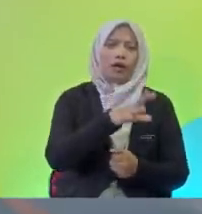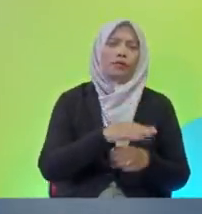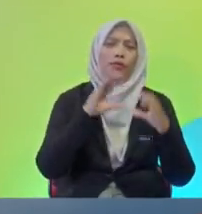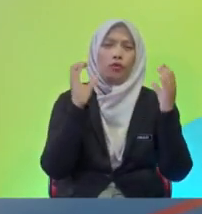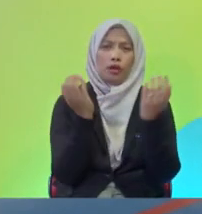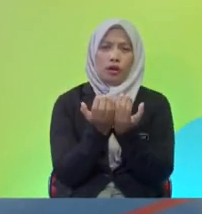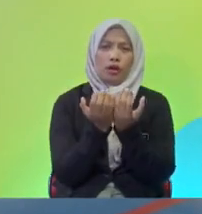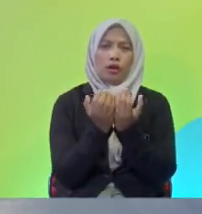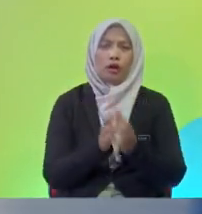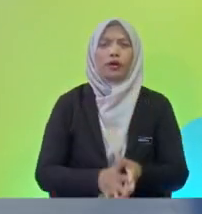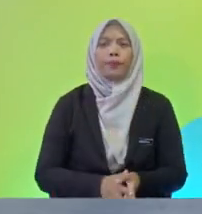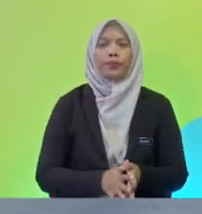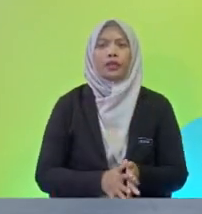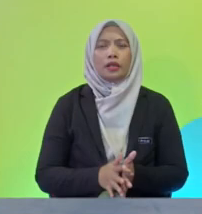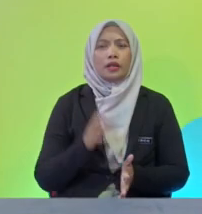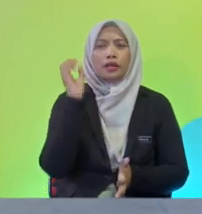Go.